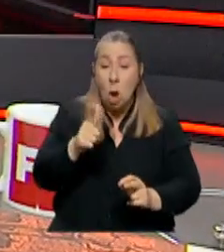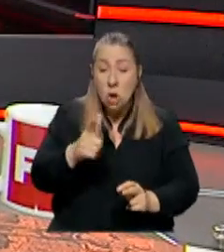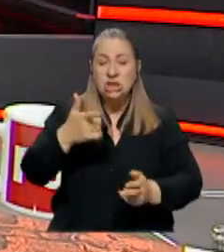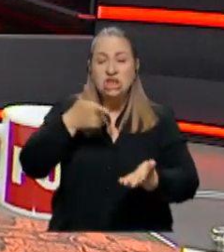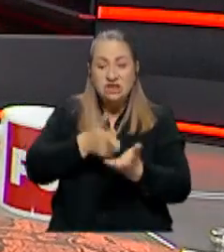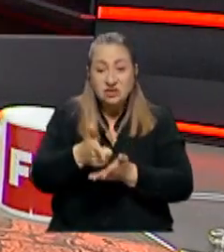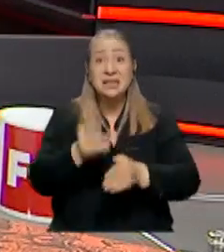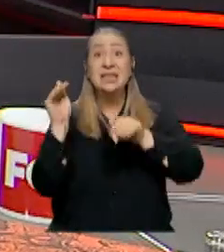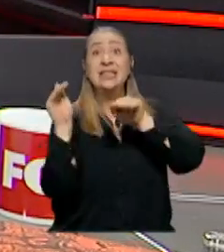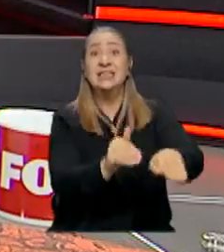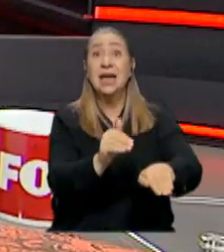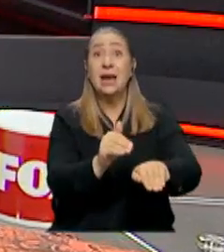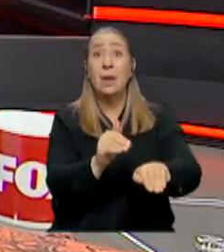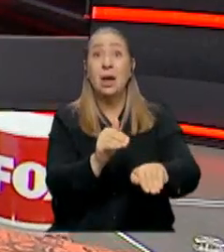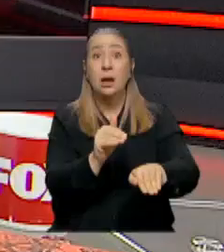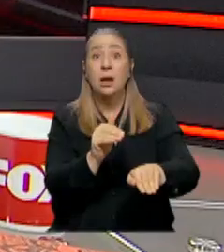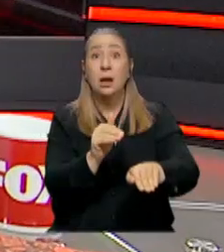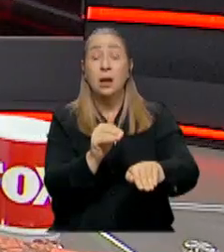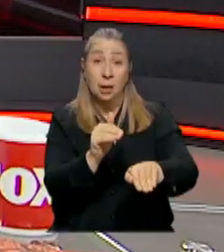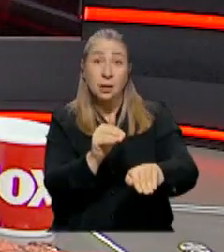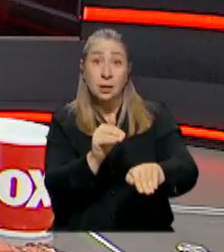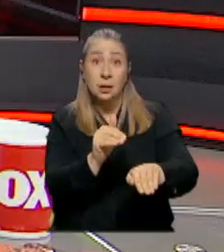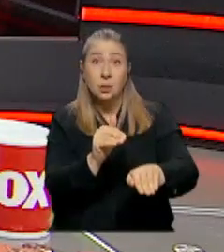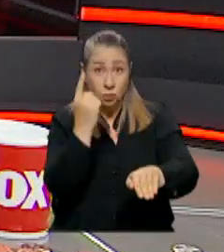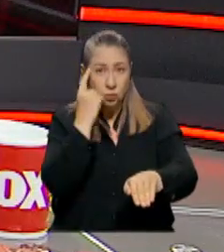çiftçisine yaptığı destekleme.